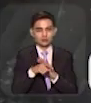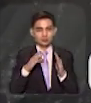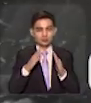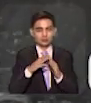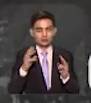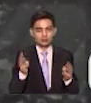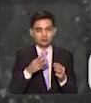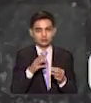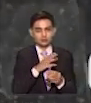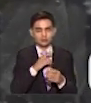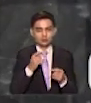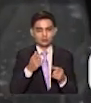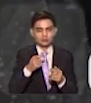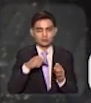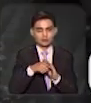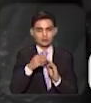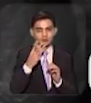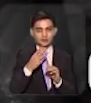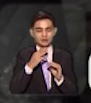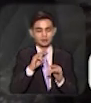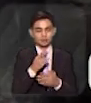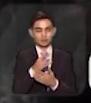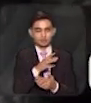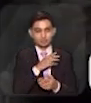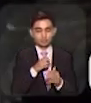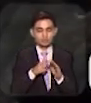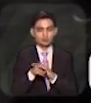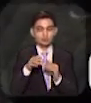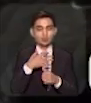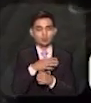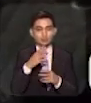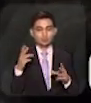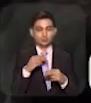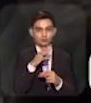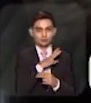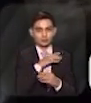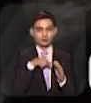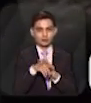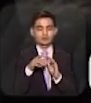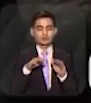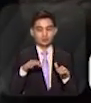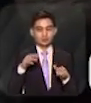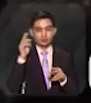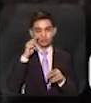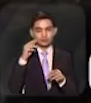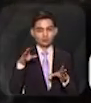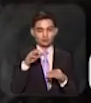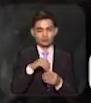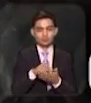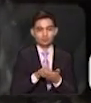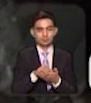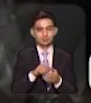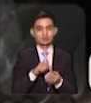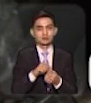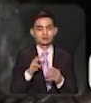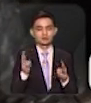тұтанған. Абырой болғанда сол кезде үйде қалған үш кішкентай далаға шығып үлгеріпті. Балалардың киім кешегі, оқу құрал түгелмен жанып кеткен.